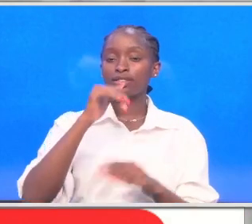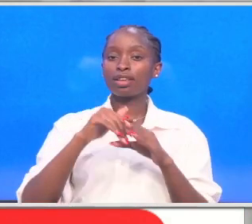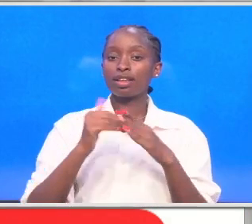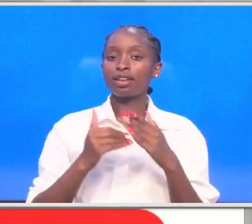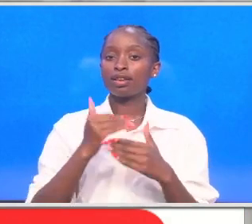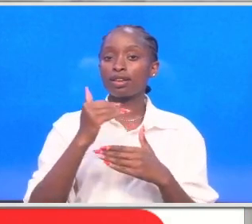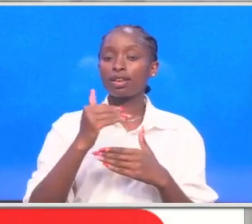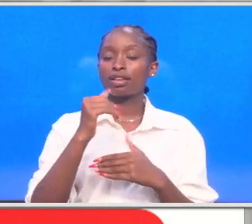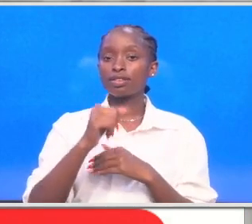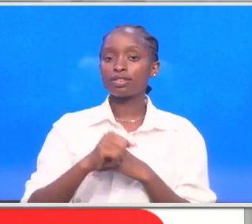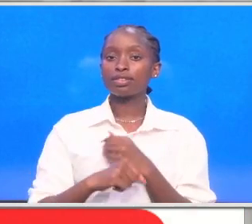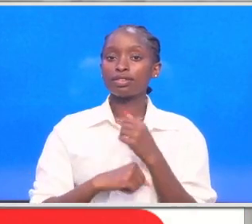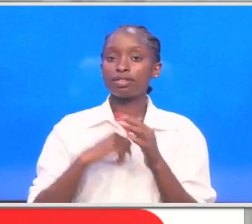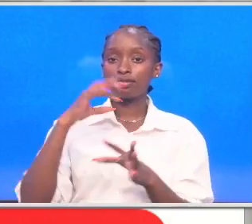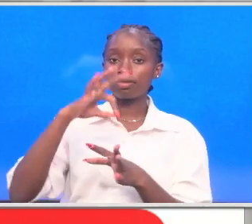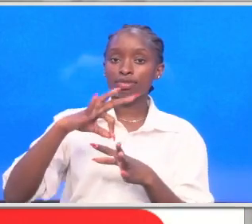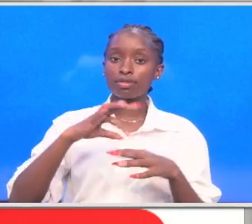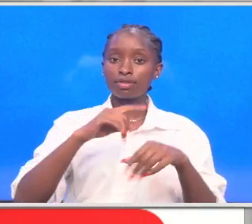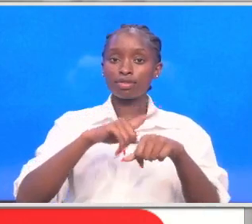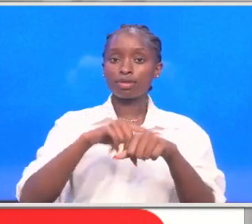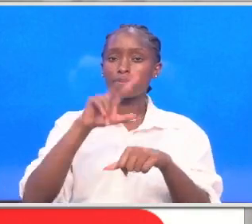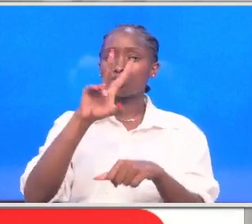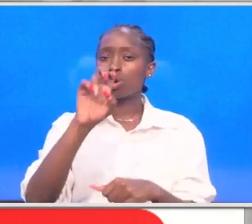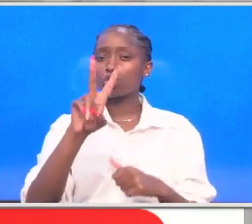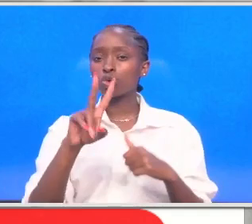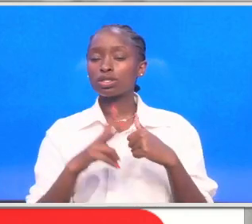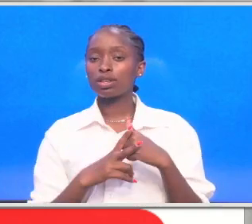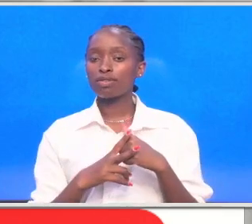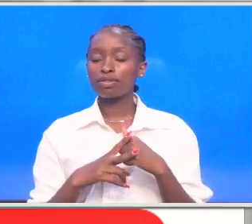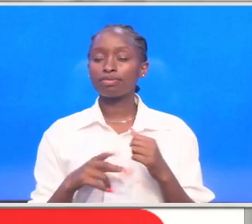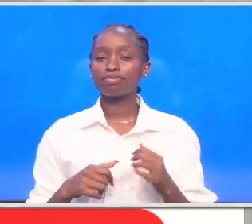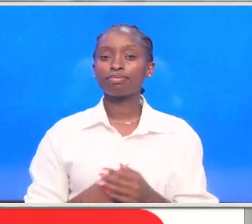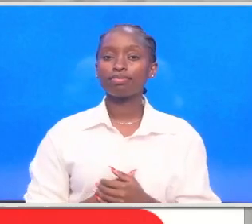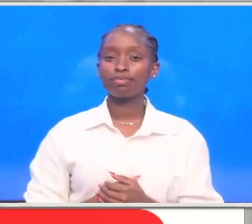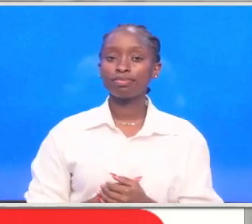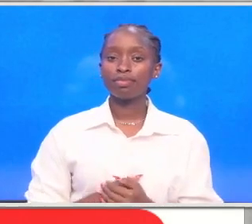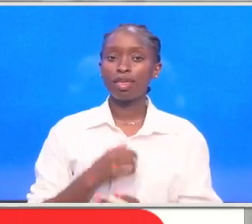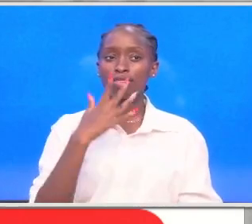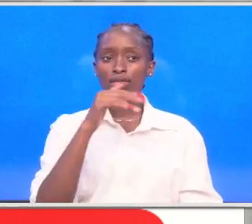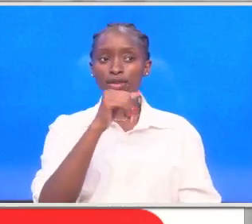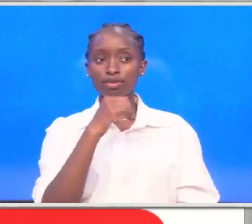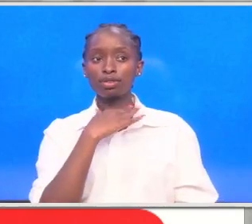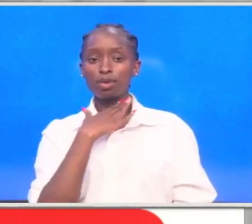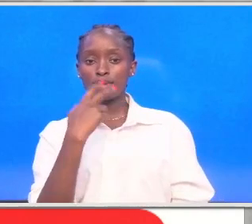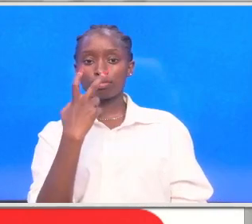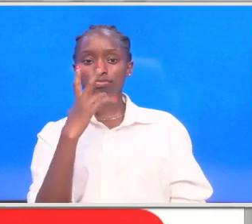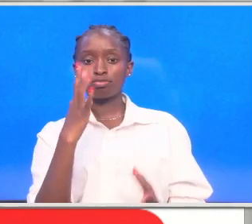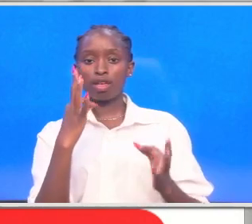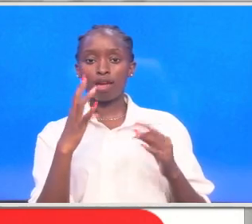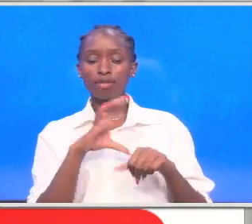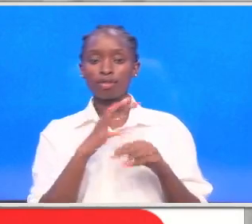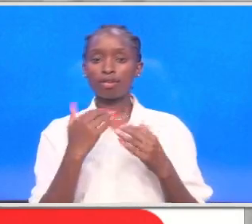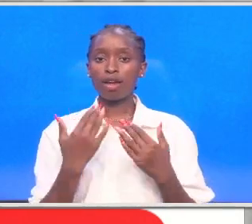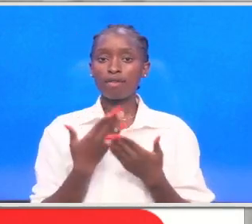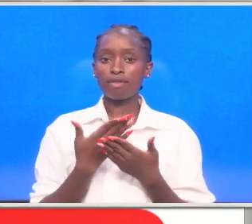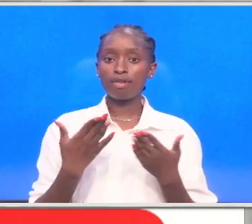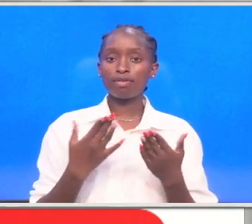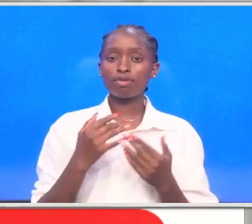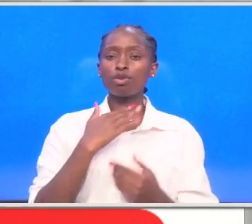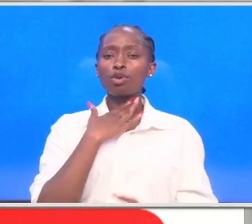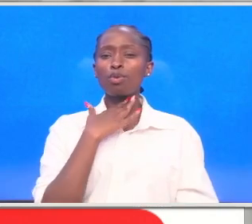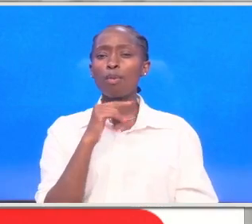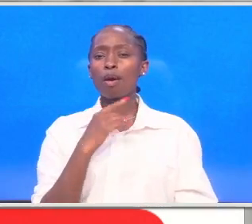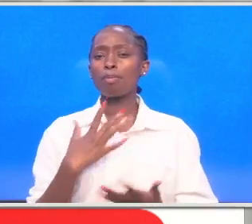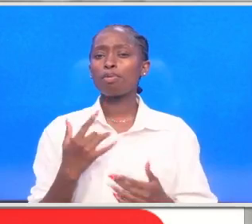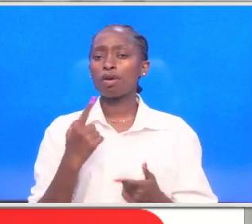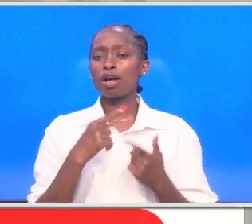Aclimb pale kwa mlima, lakini umeongea zaidi. Aclimb pale aone pengine apitie sokoni, biziko state watu wa Mwingi wasikie Uhuru